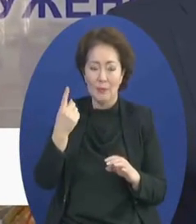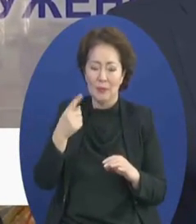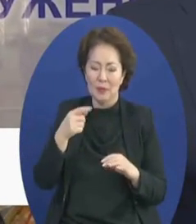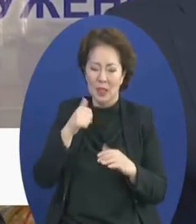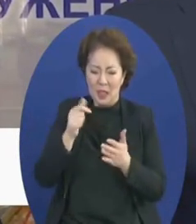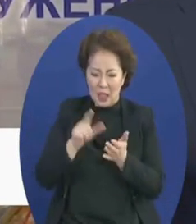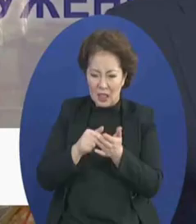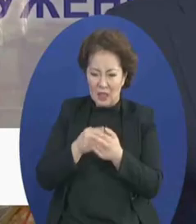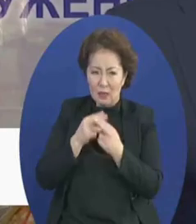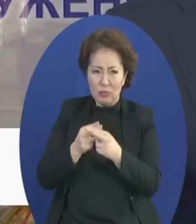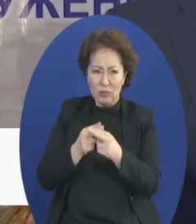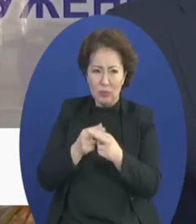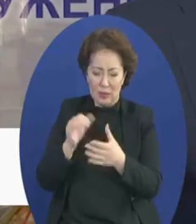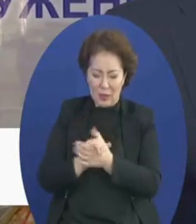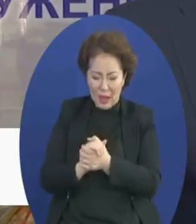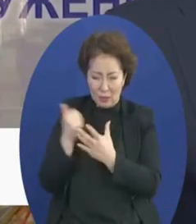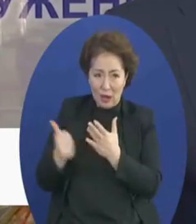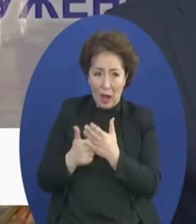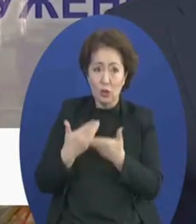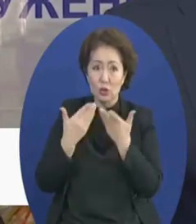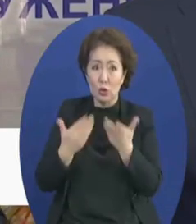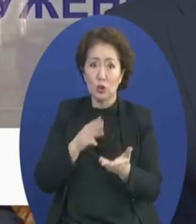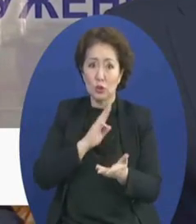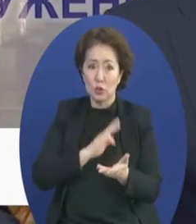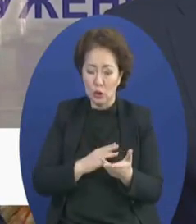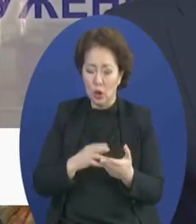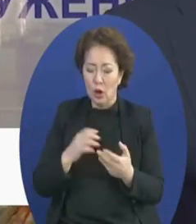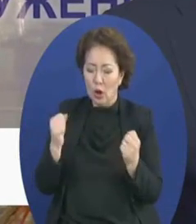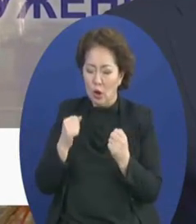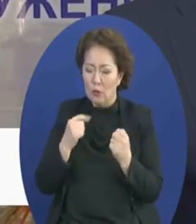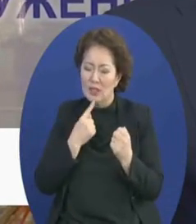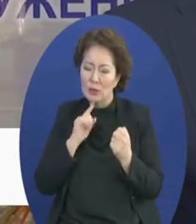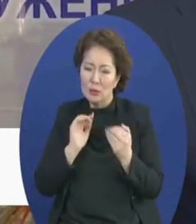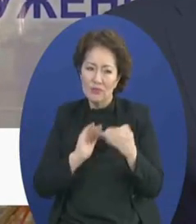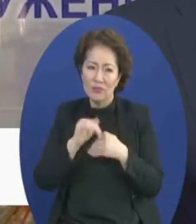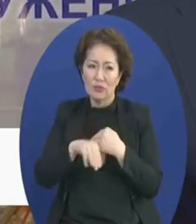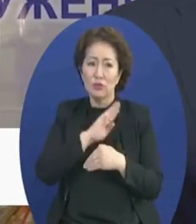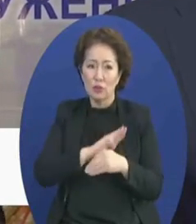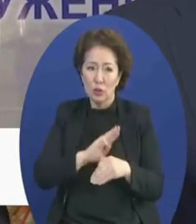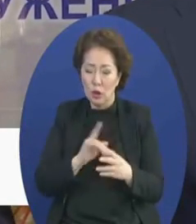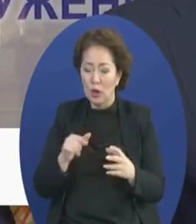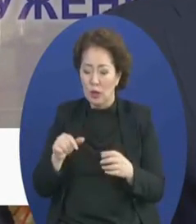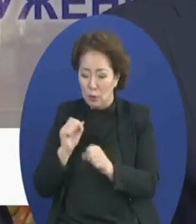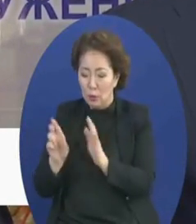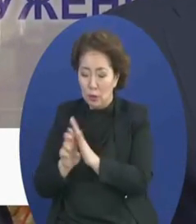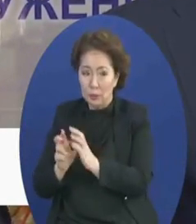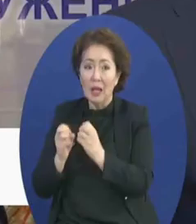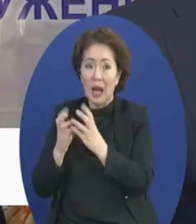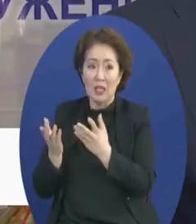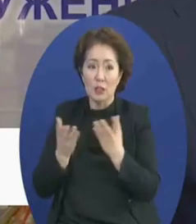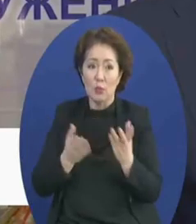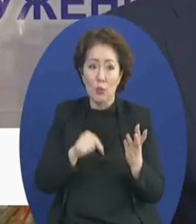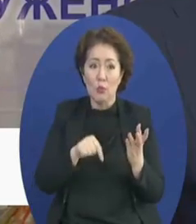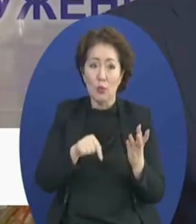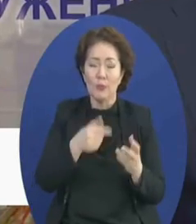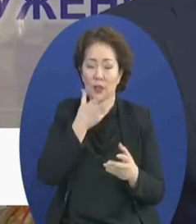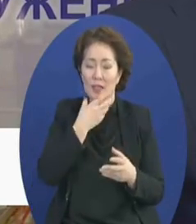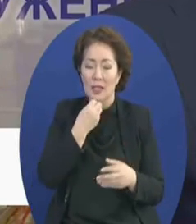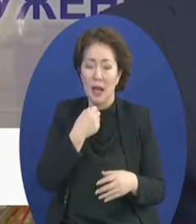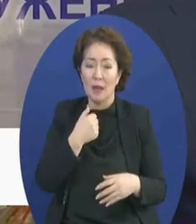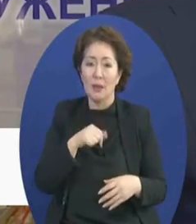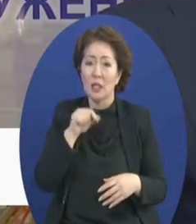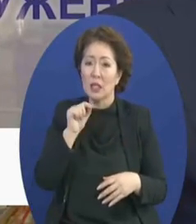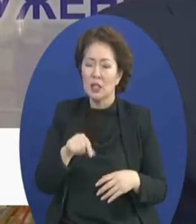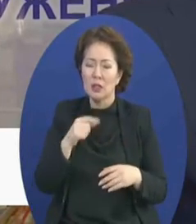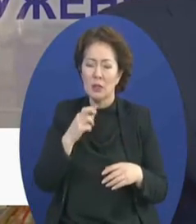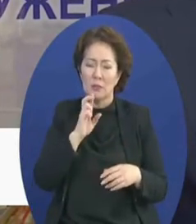хангах өвлийн оргил ачааллыг амжилттай тавж туул ийм боломж нөхцөл бас бидэнд бүрдлээ. Энэ одоо их сайхан. Хэдийгээр